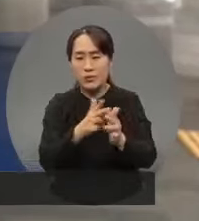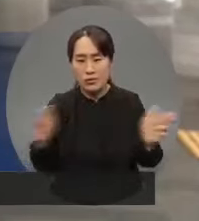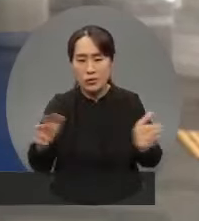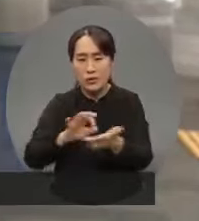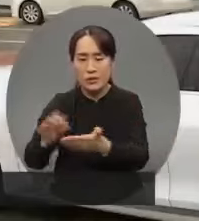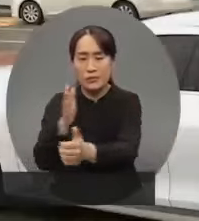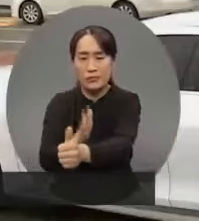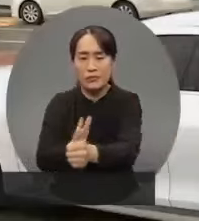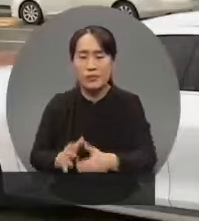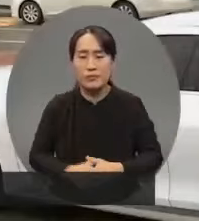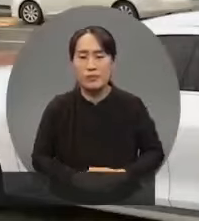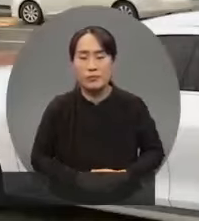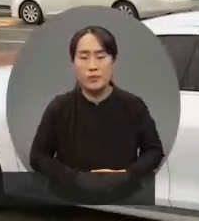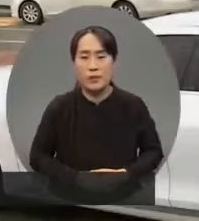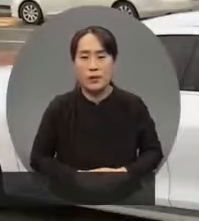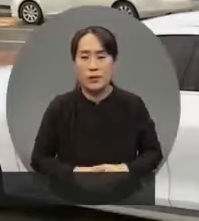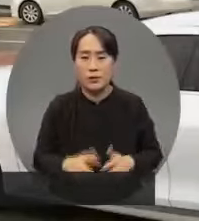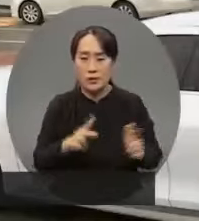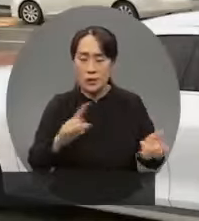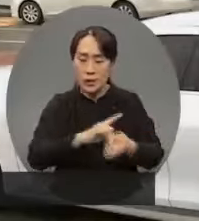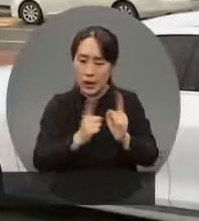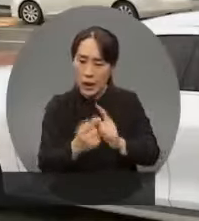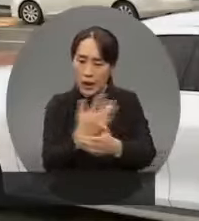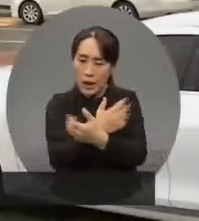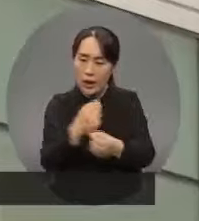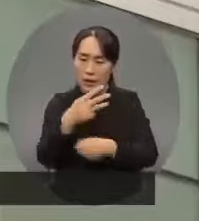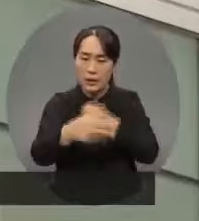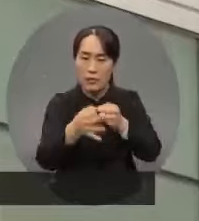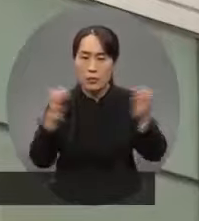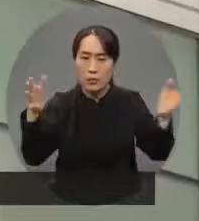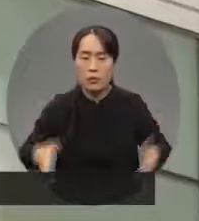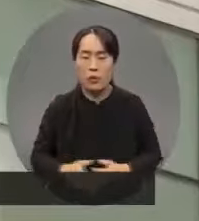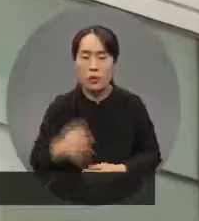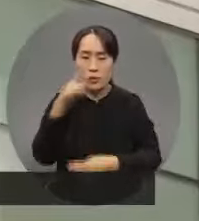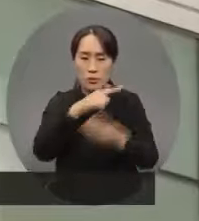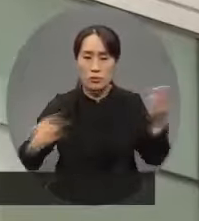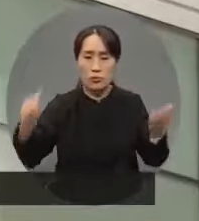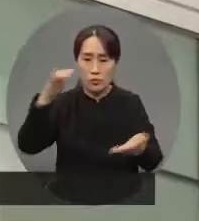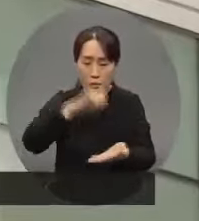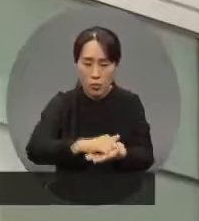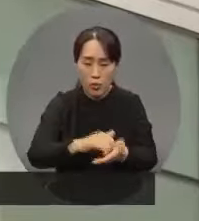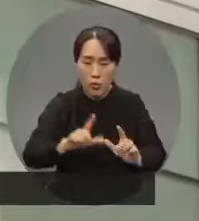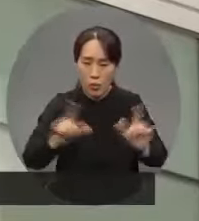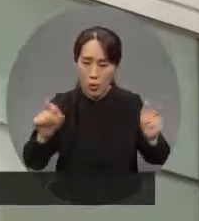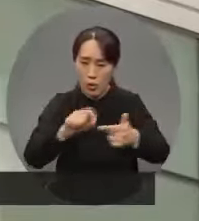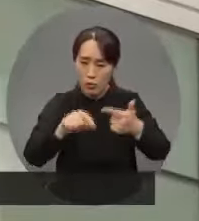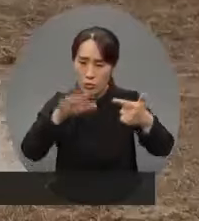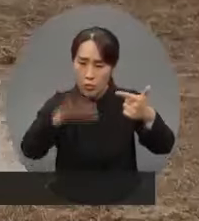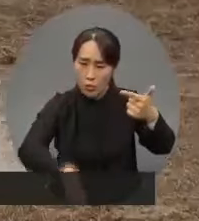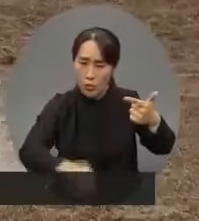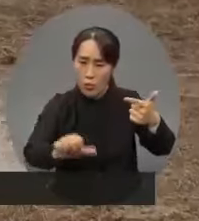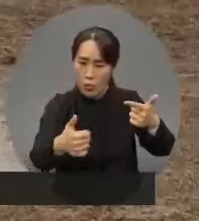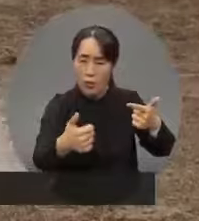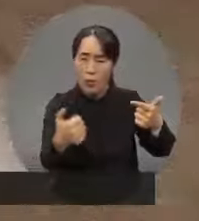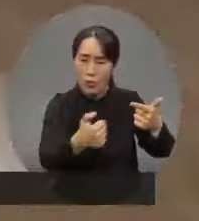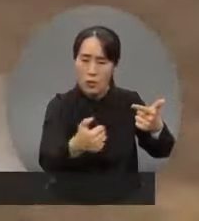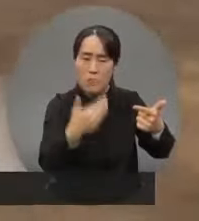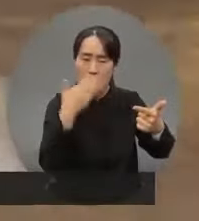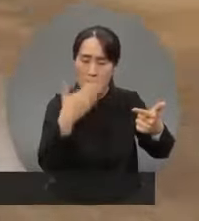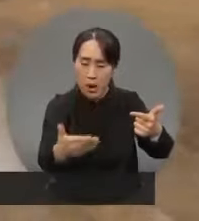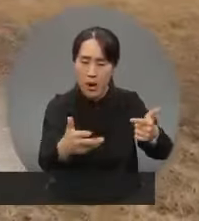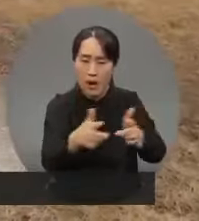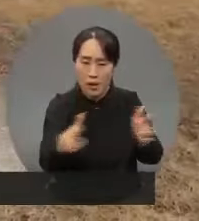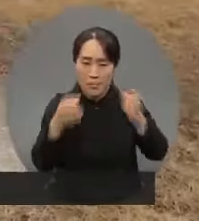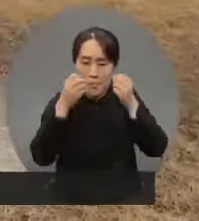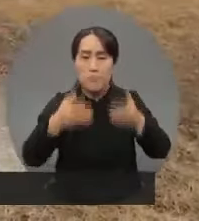있습니다. 주차 대행 계약 기간은 3년. 청주공항은 올해 하반기 중 550대 규모의